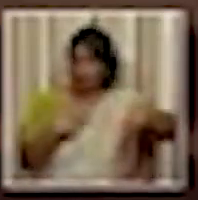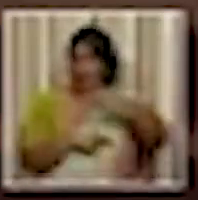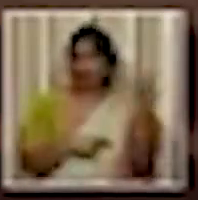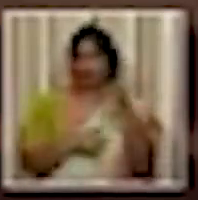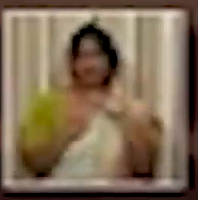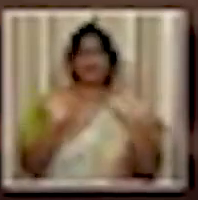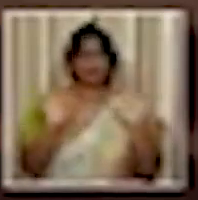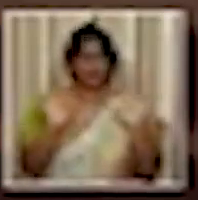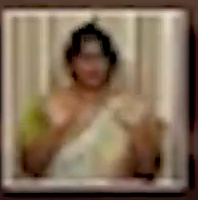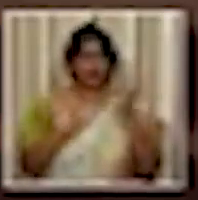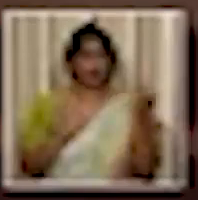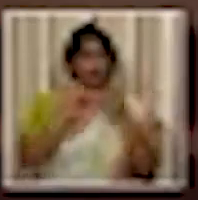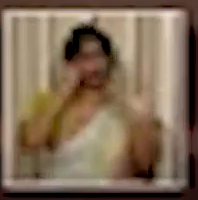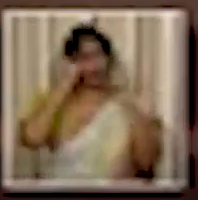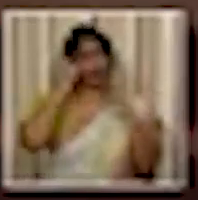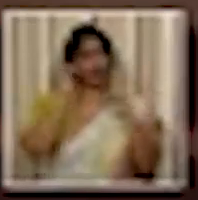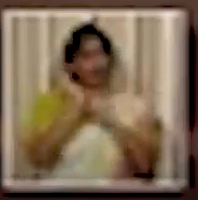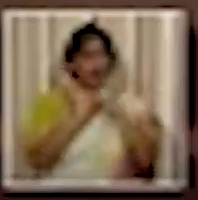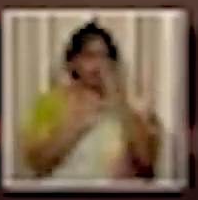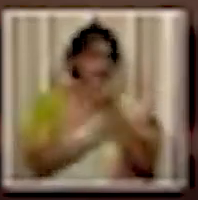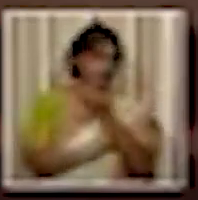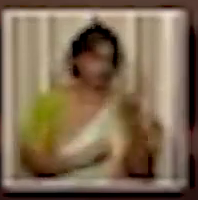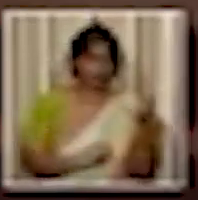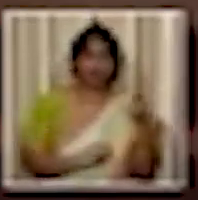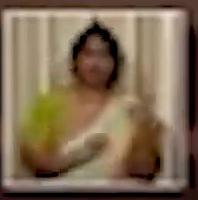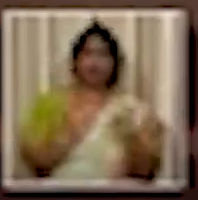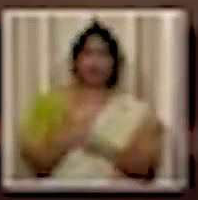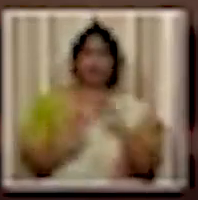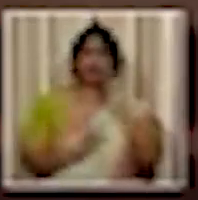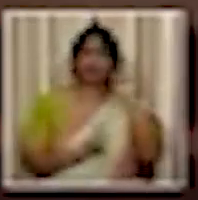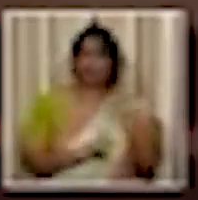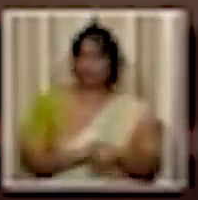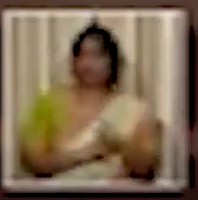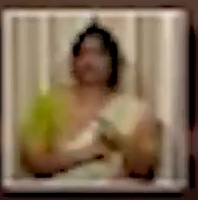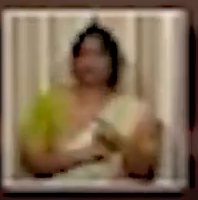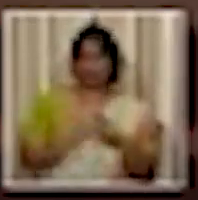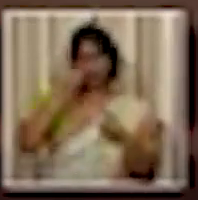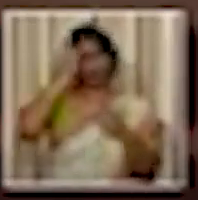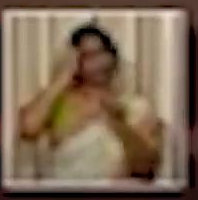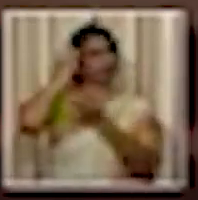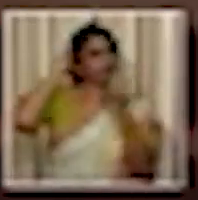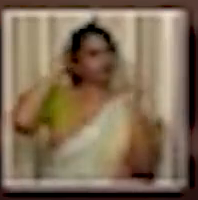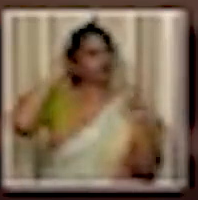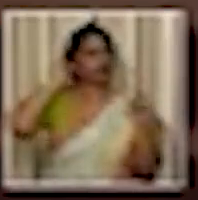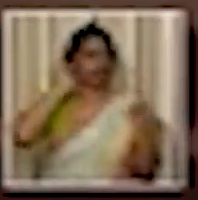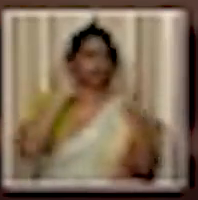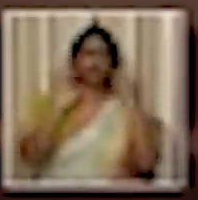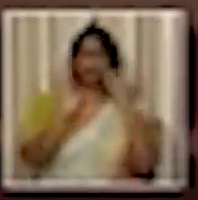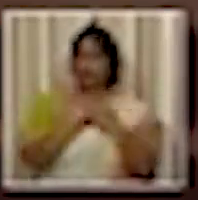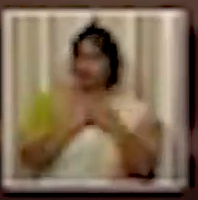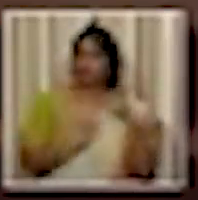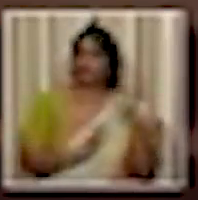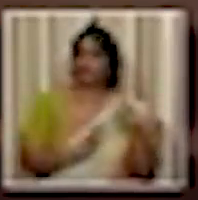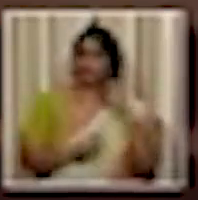ටික විතරයි. එතන ගල් අපි ලක්ෂයකට මුදල් අය කරලා තිබුණත් ගල් 30,000 වගේ ප්‍රමාණයක් තමයි එතනින් ගැලවිලා තියෙන කාරණාව කියලා